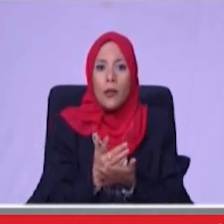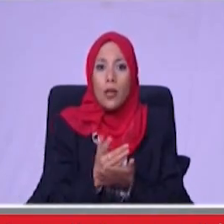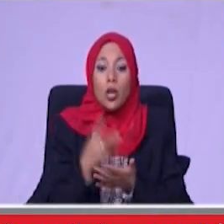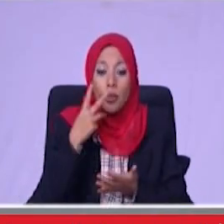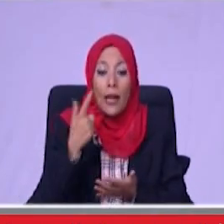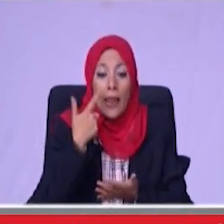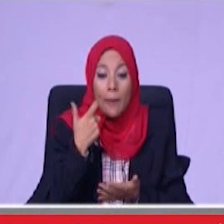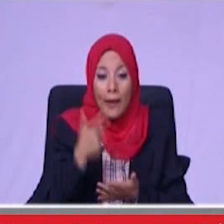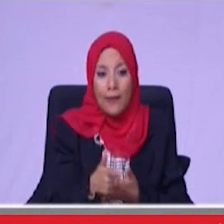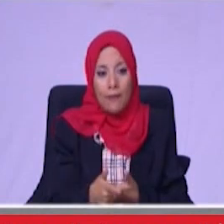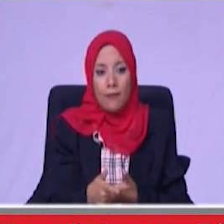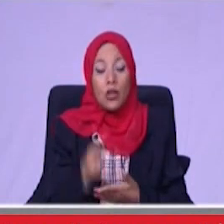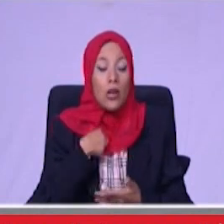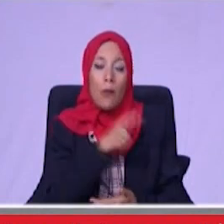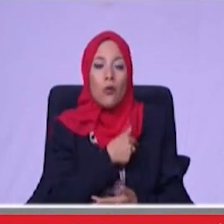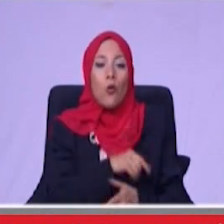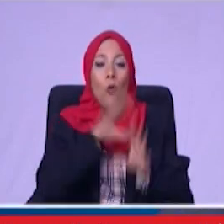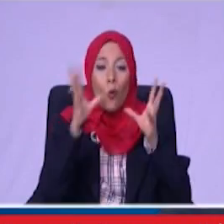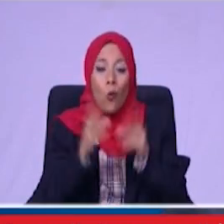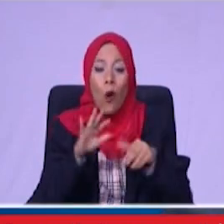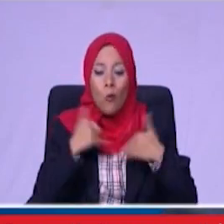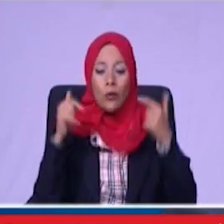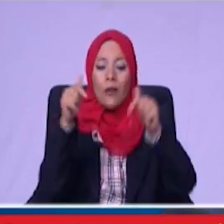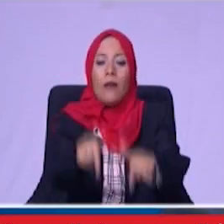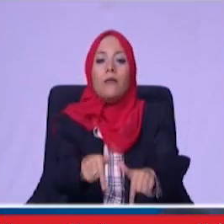والعبره كلنا الهنا